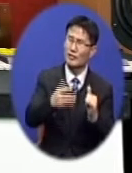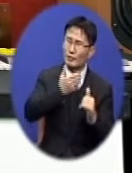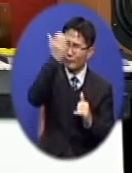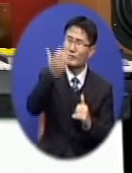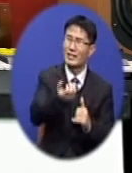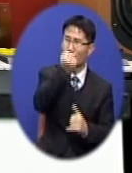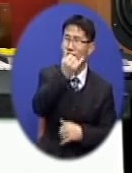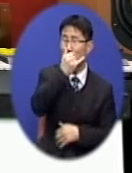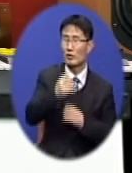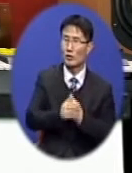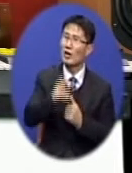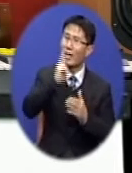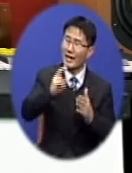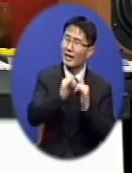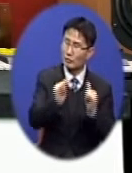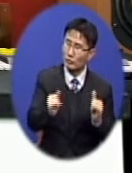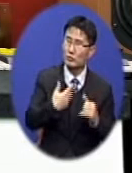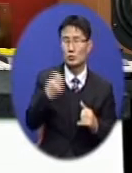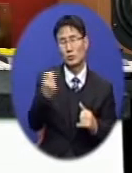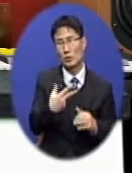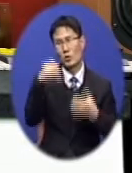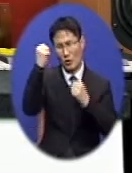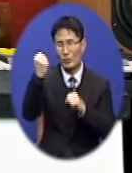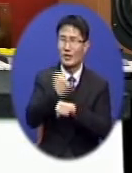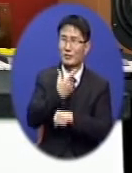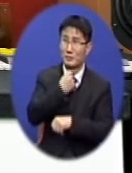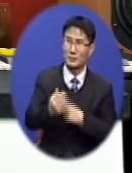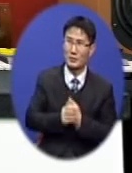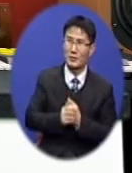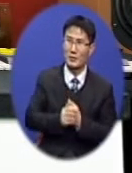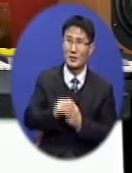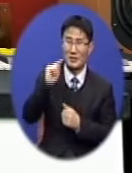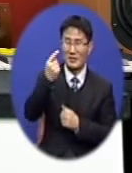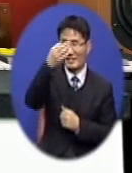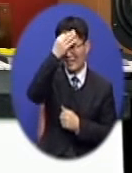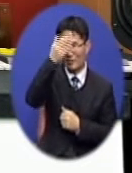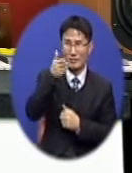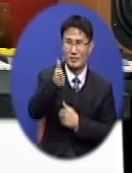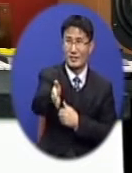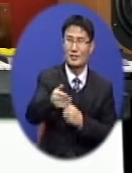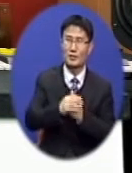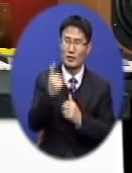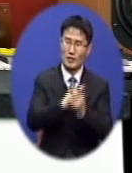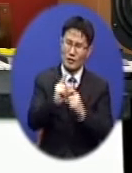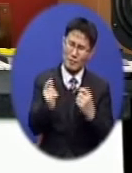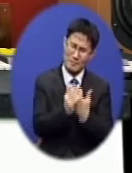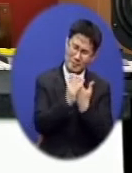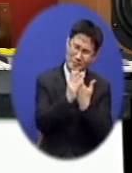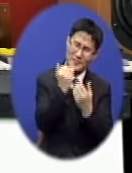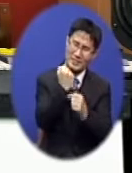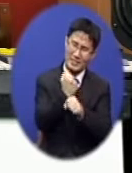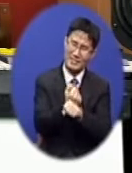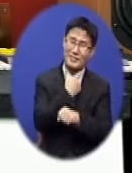않았거든요. 가수도 있고 예. 연기도 자주 하고 싶고 네. 예술 계통으로 예. 더 예. 발전